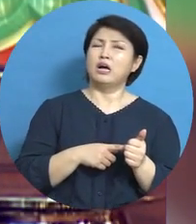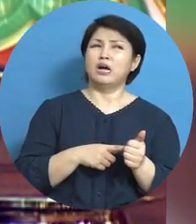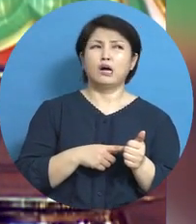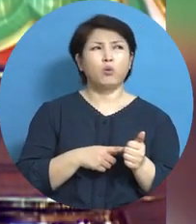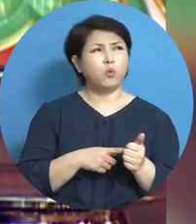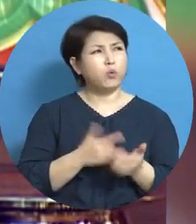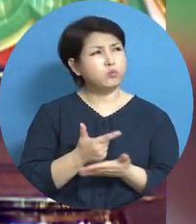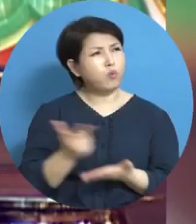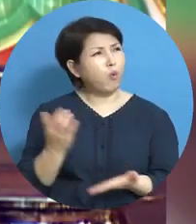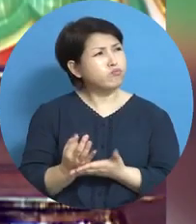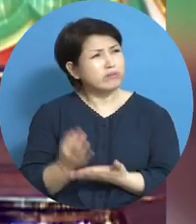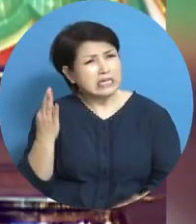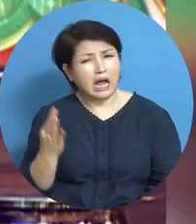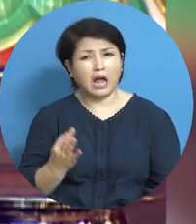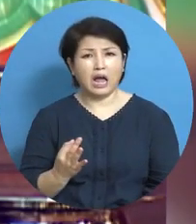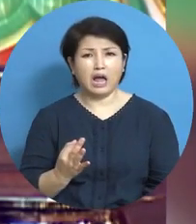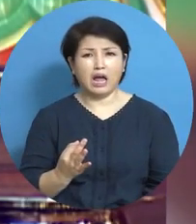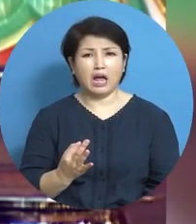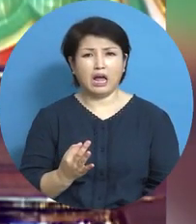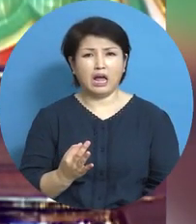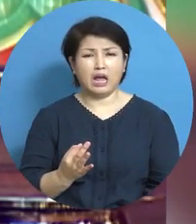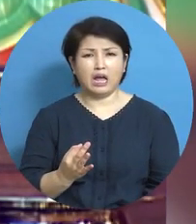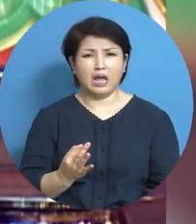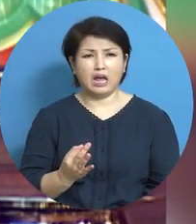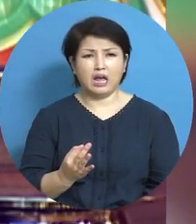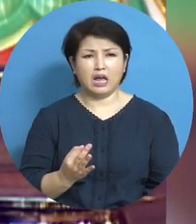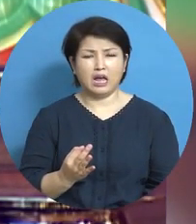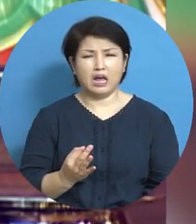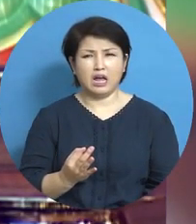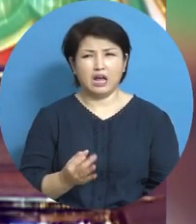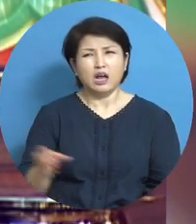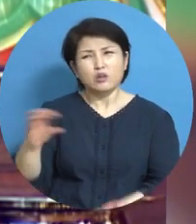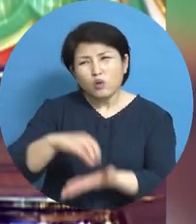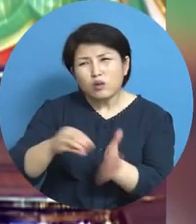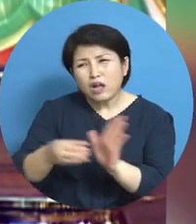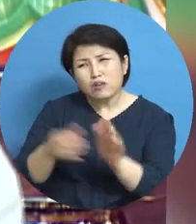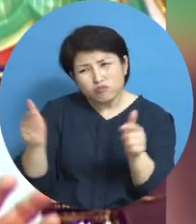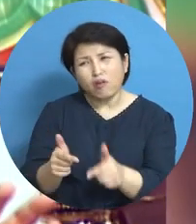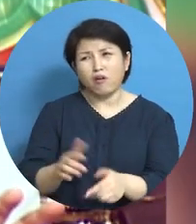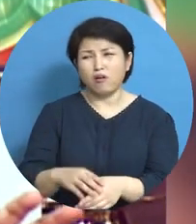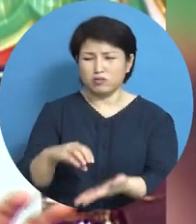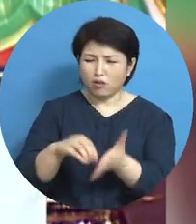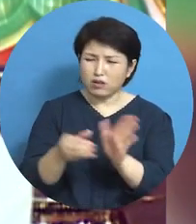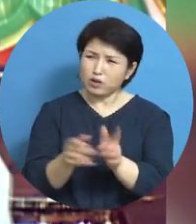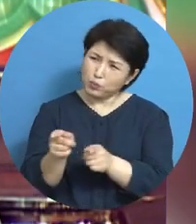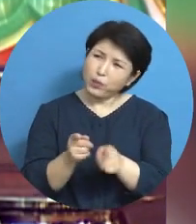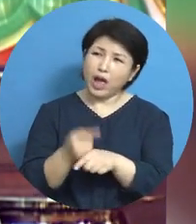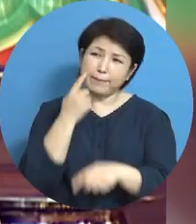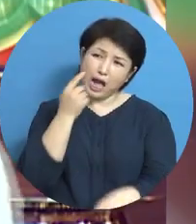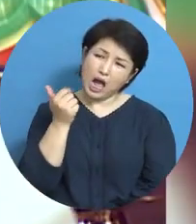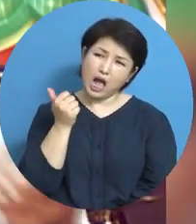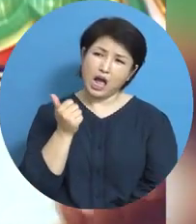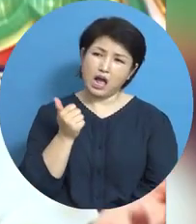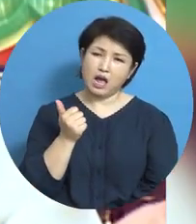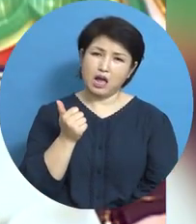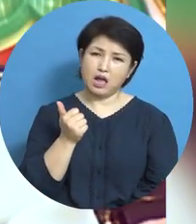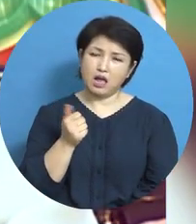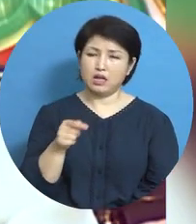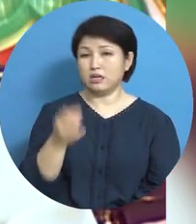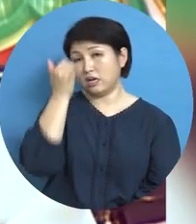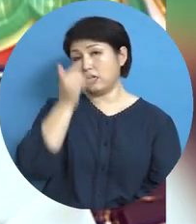그렇게 비싸게 부르면 어떡합니까? 받을 것만 말하세요. 예의가 아니에요.